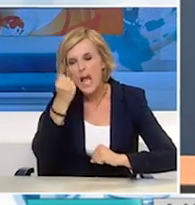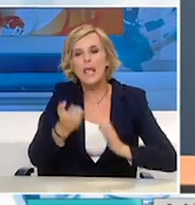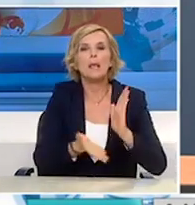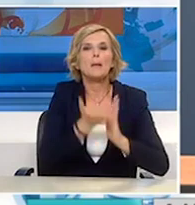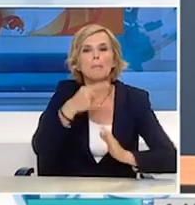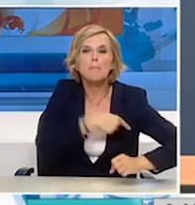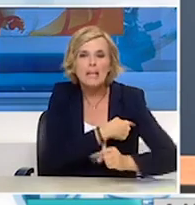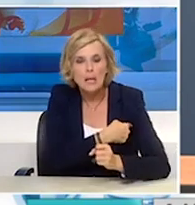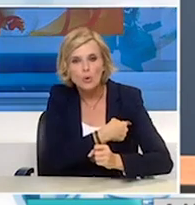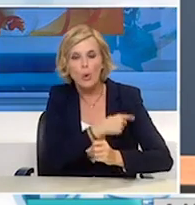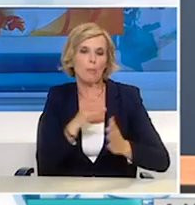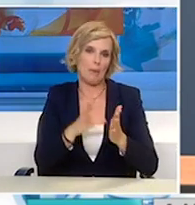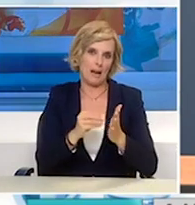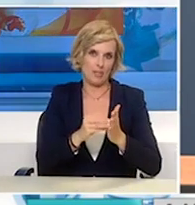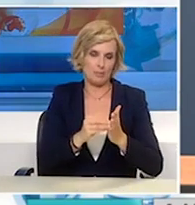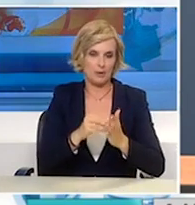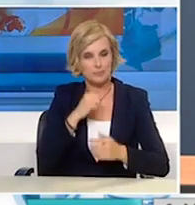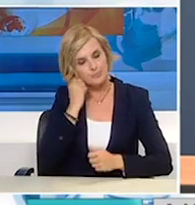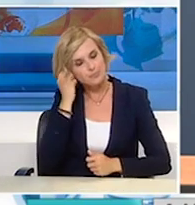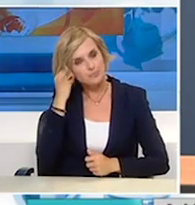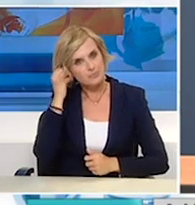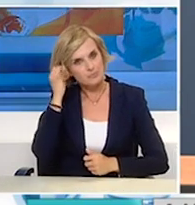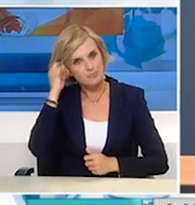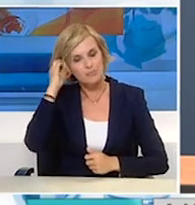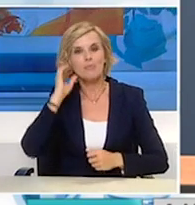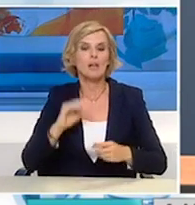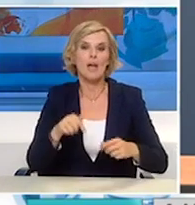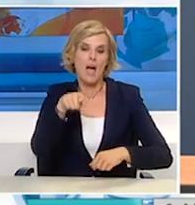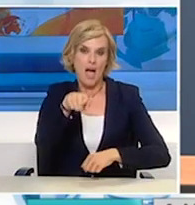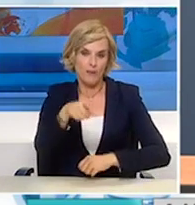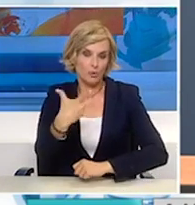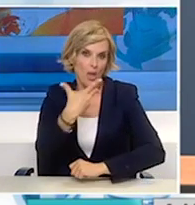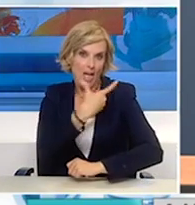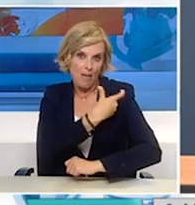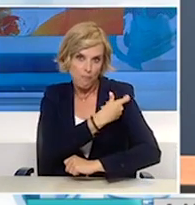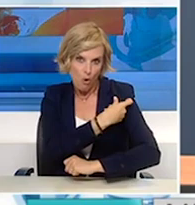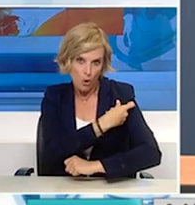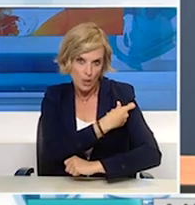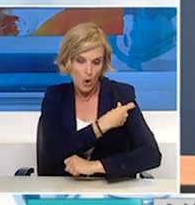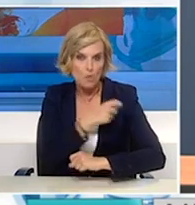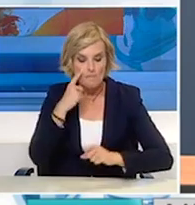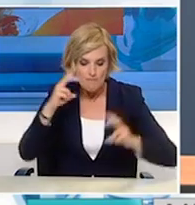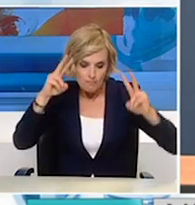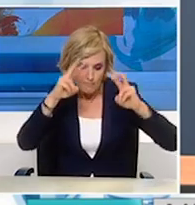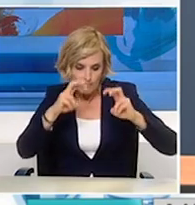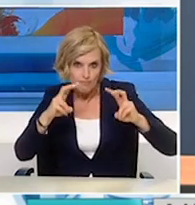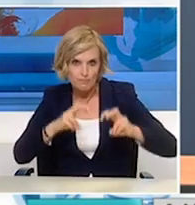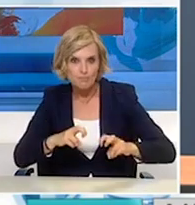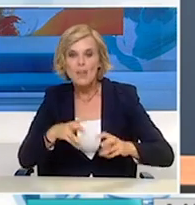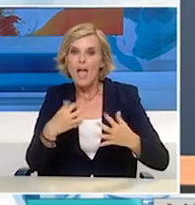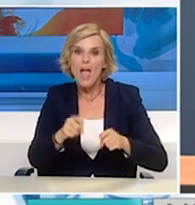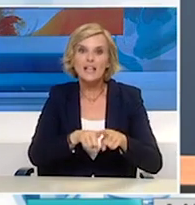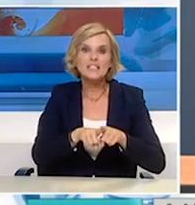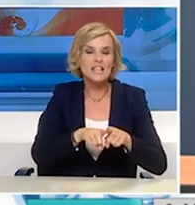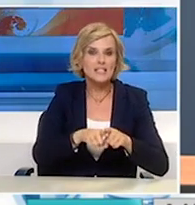μόρια messenger RNA κατευθύνουν τα κύτταρα του οργανισμού στην παραγωγή αντισωμάτων. Αυτή τη στιγμή το εμβόλιο εξετάζεται για άτομα ηλικίας 55